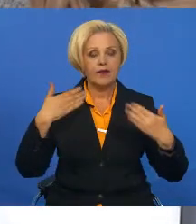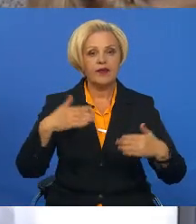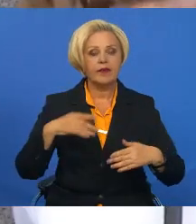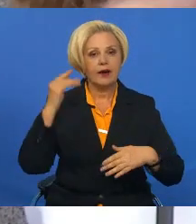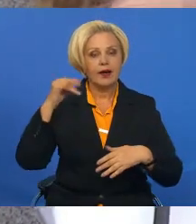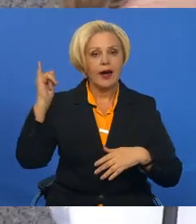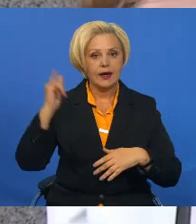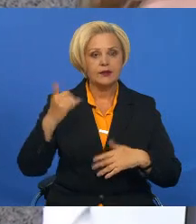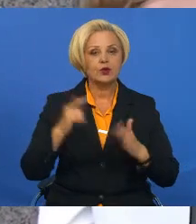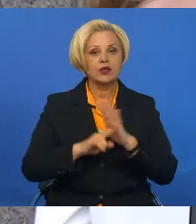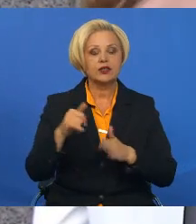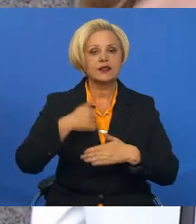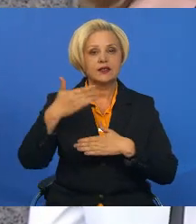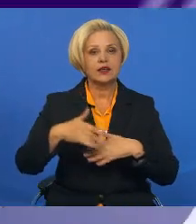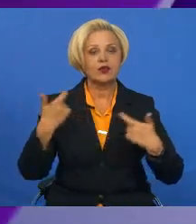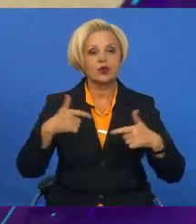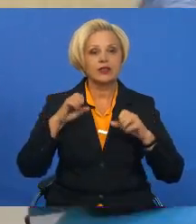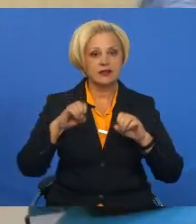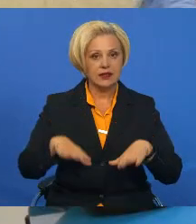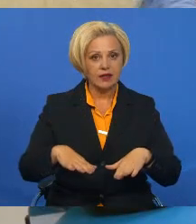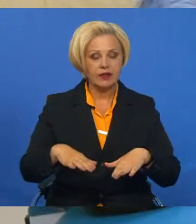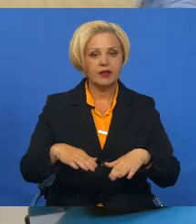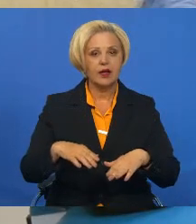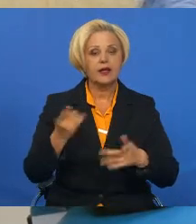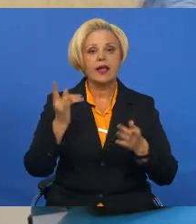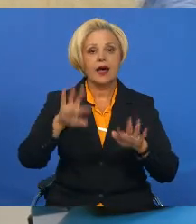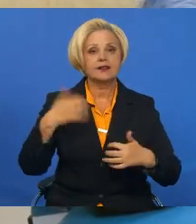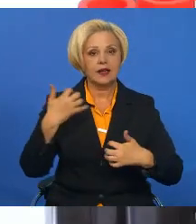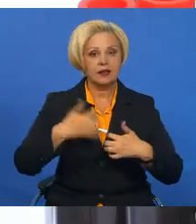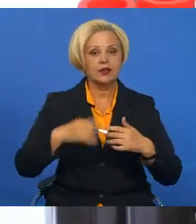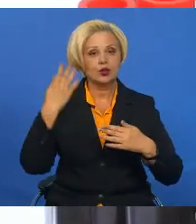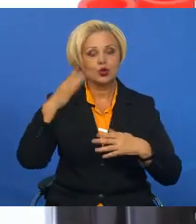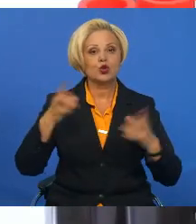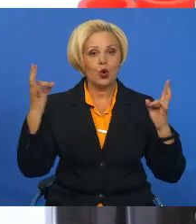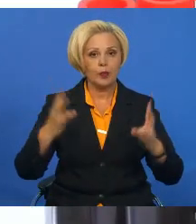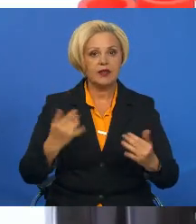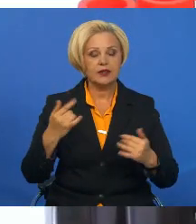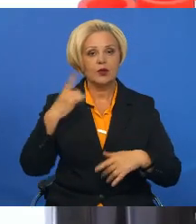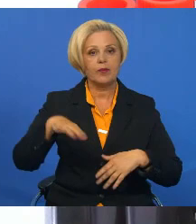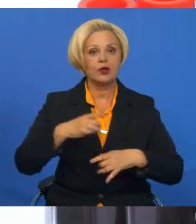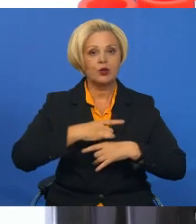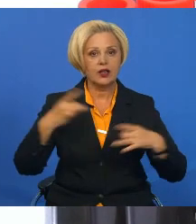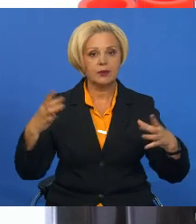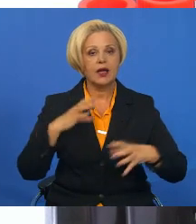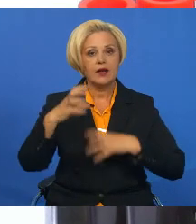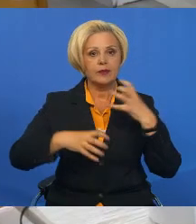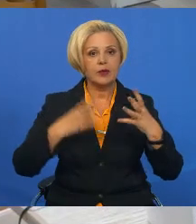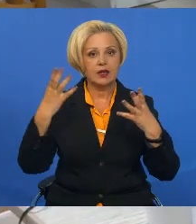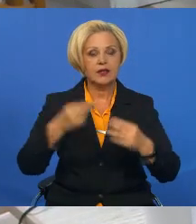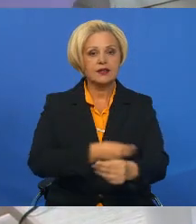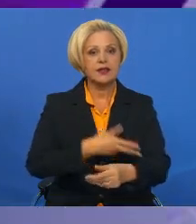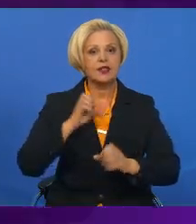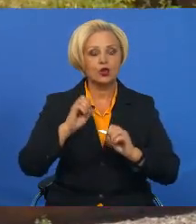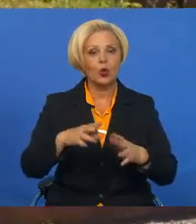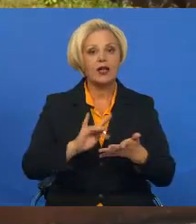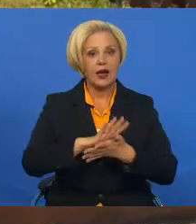Сьогодні почалося централізоване тестування. Не застаться абыяковым до чужой бяды. Сьогодні у Беларусі означається сусветний день донора